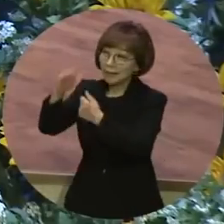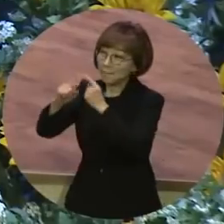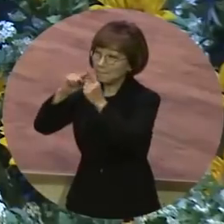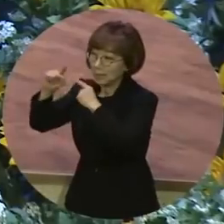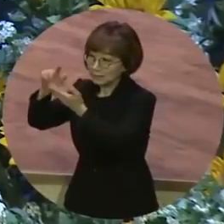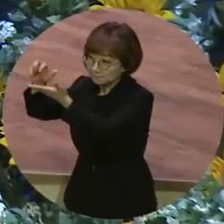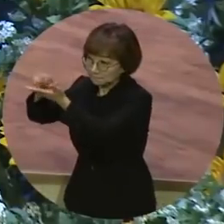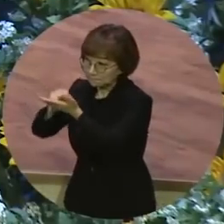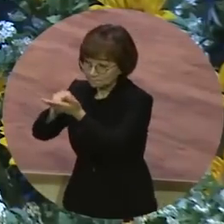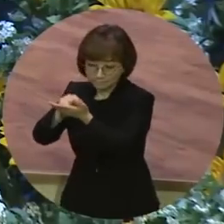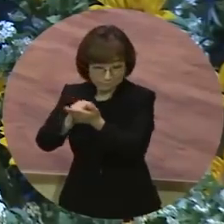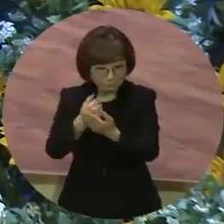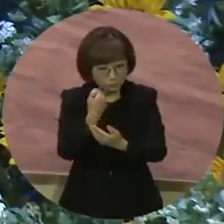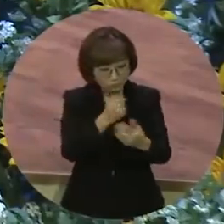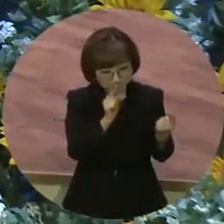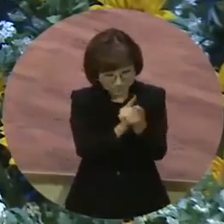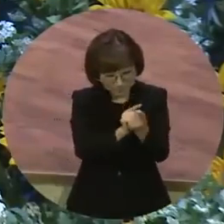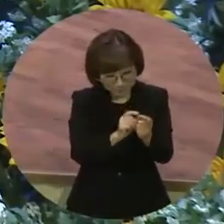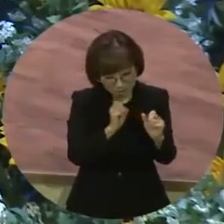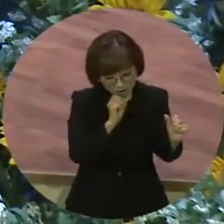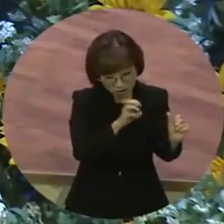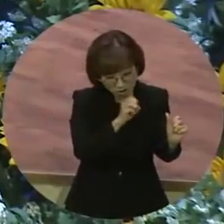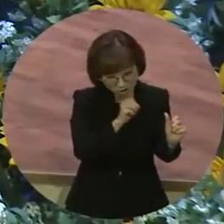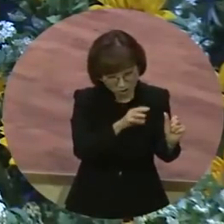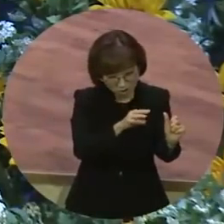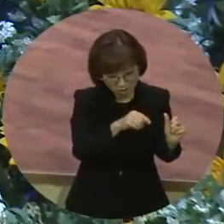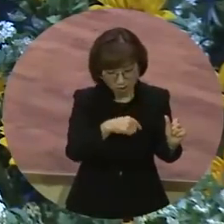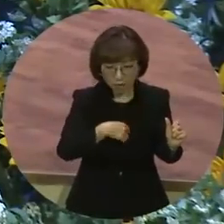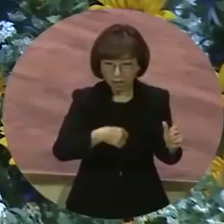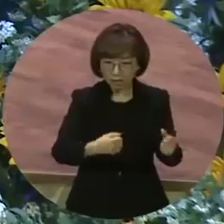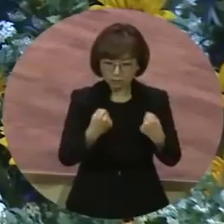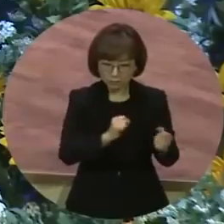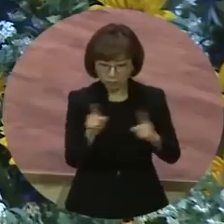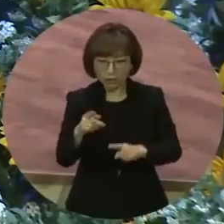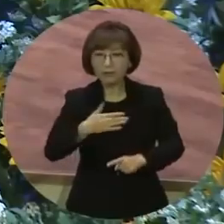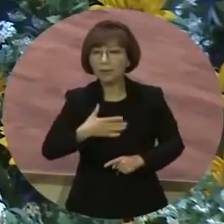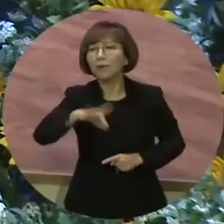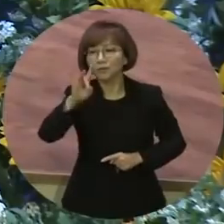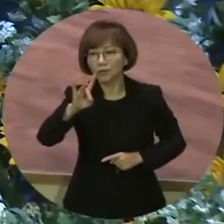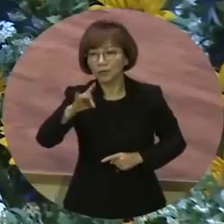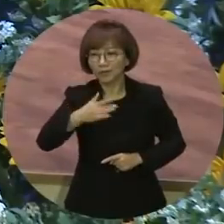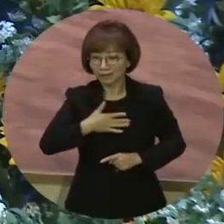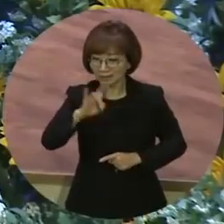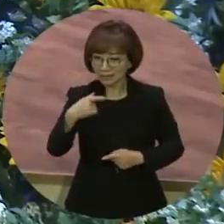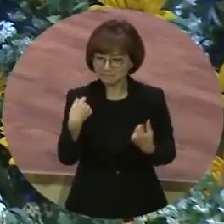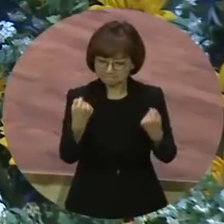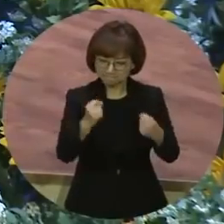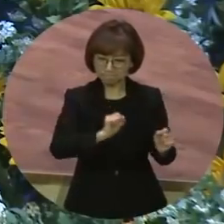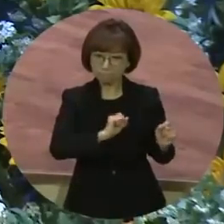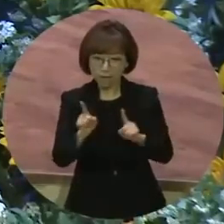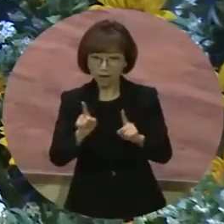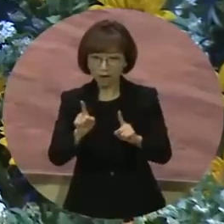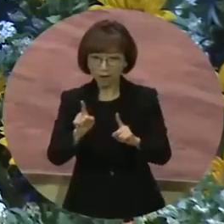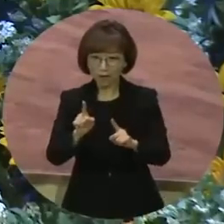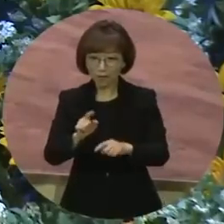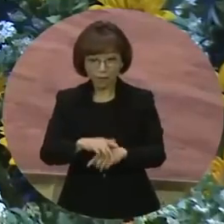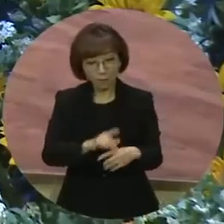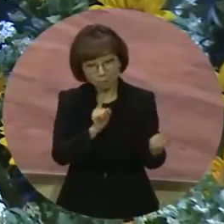먼저 사는 거예요. 한번 해보세요. 대상이 누구든지 상관없어. 아파트 경비원도